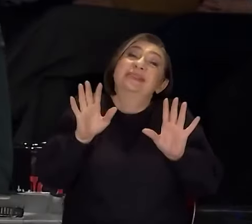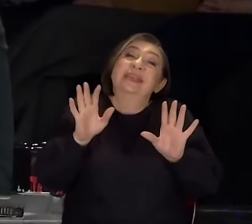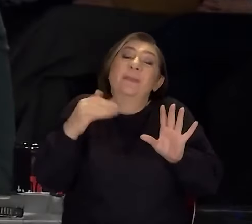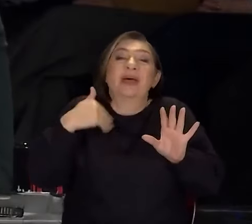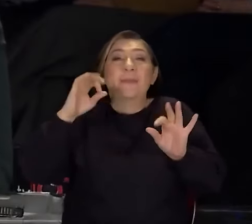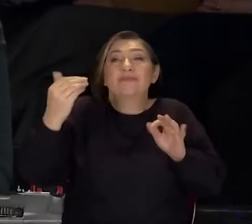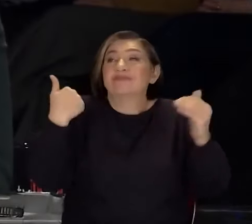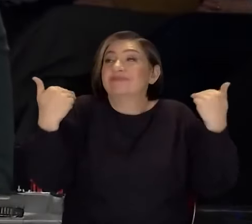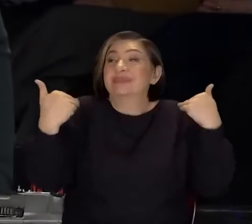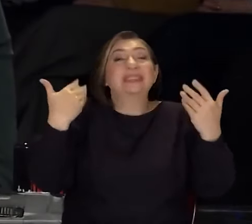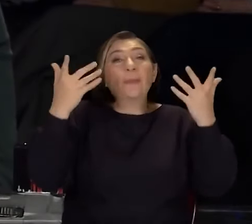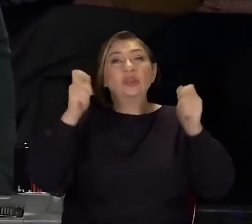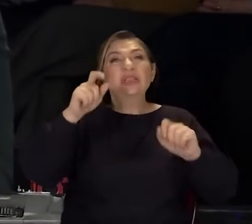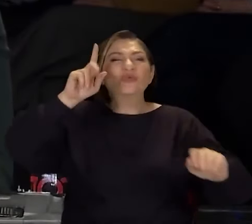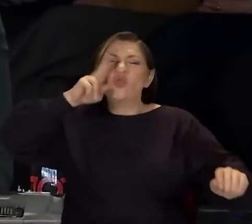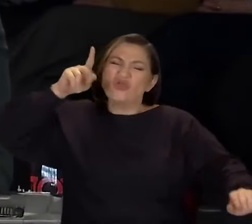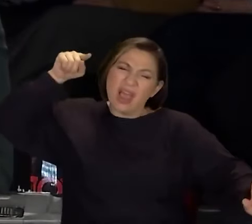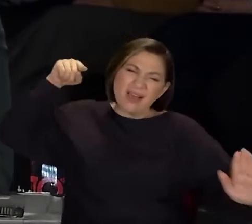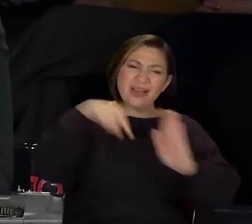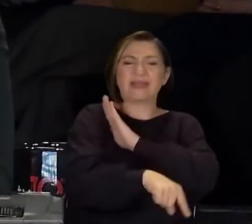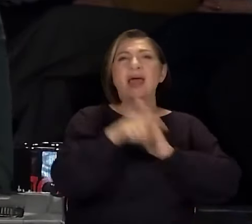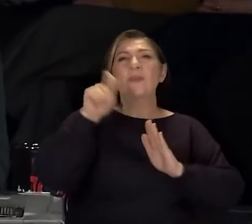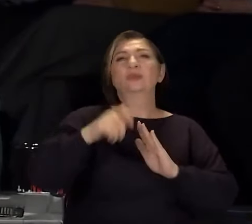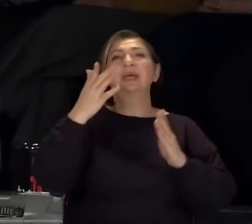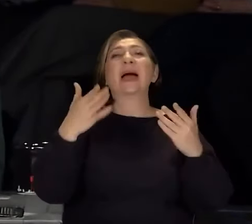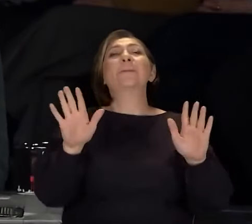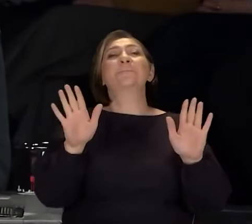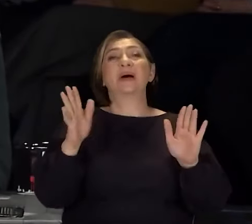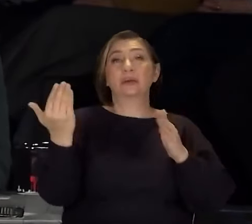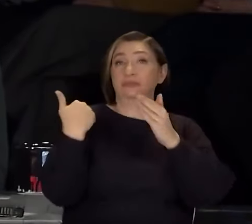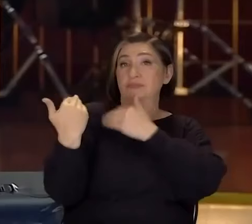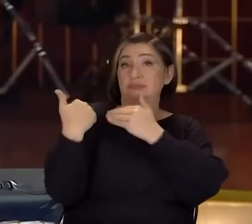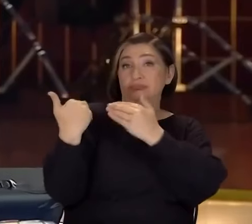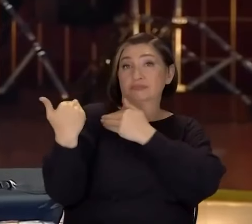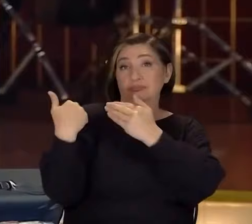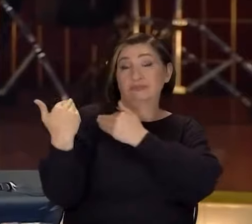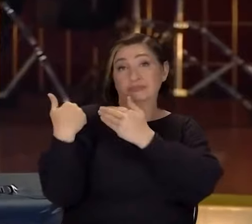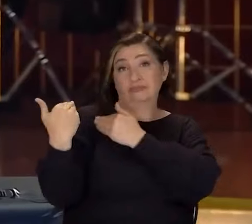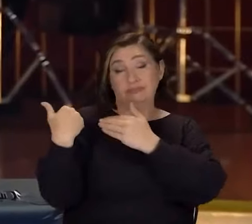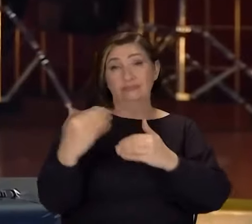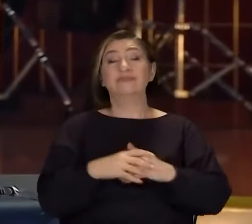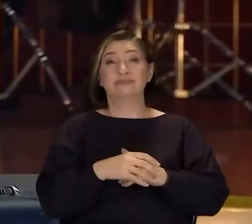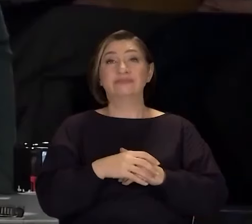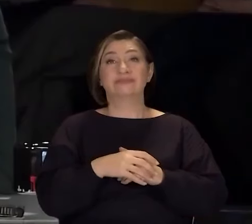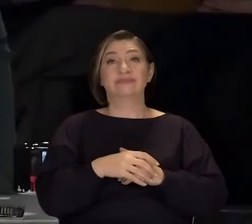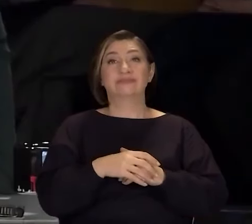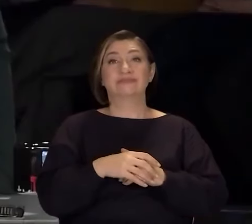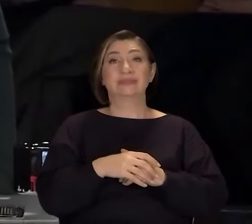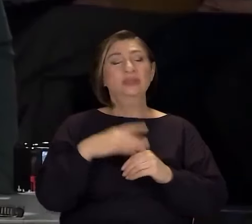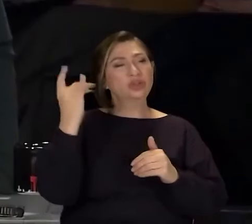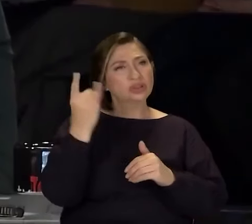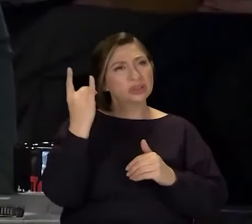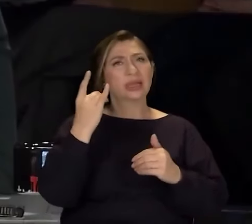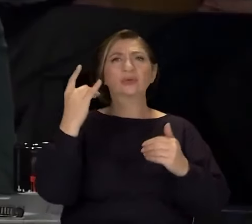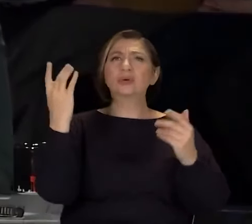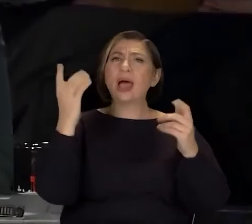Bana hep şey derler. Ne yapıyorsan hep dibine kadar gidiyorsun arkadaşım yani yapma. Öyle mi diyorlar? Hep öyle derler. Hani